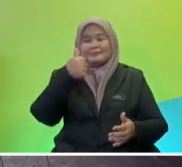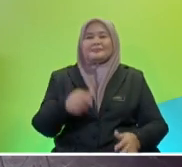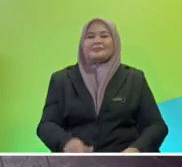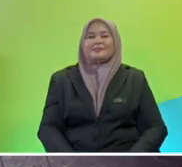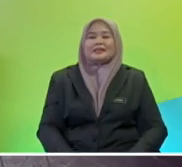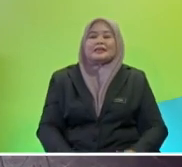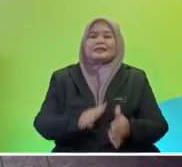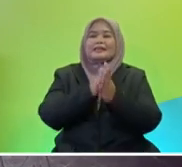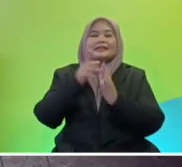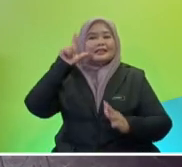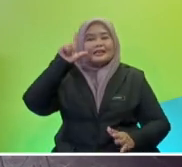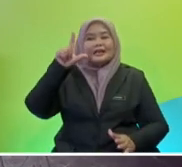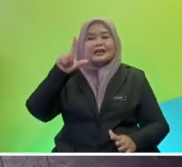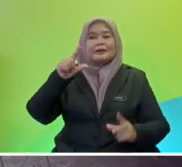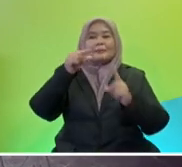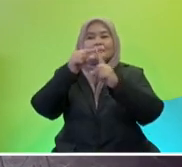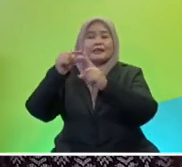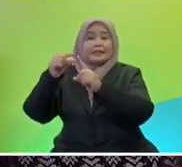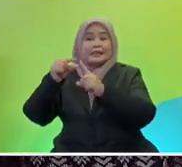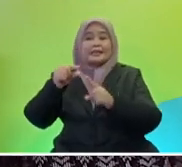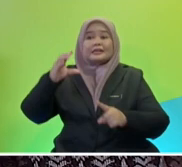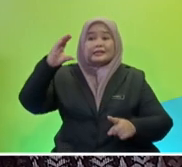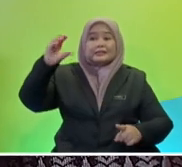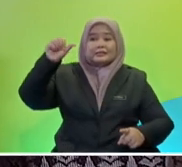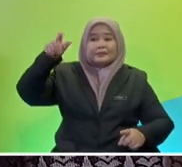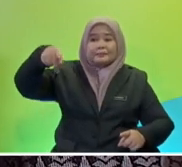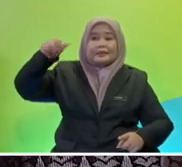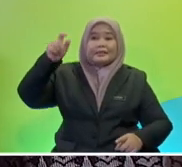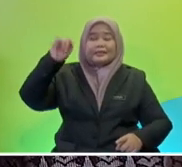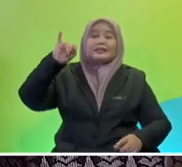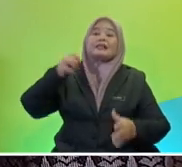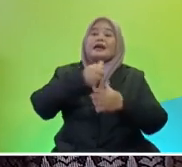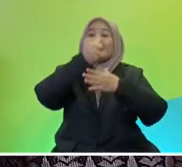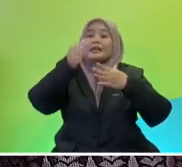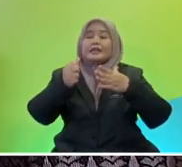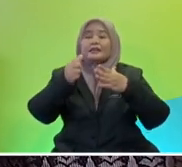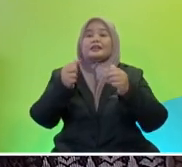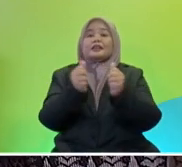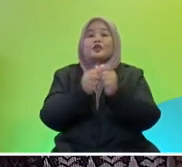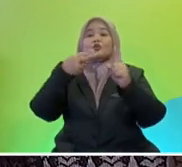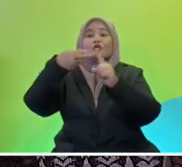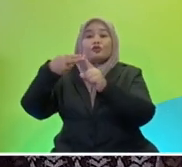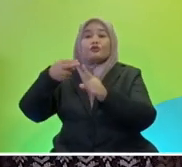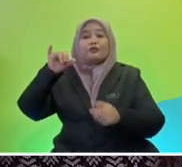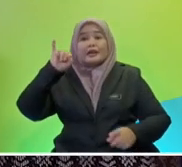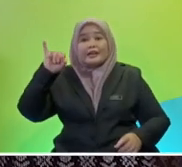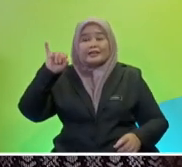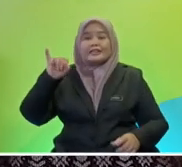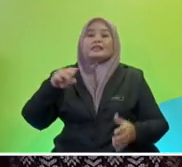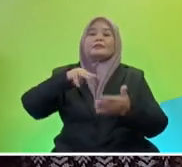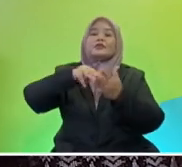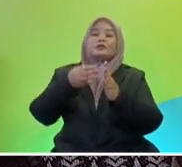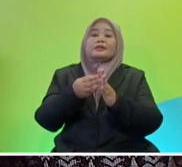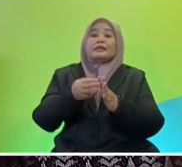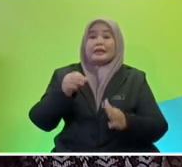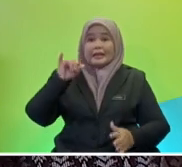jadi kita lihat perkataan capati ini berakhir dengan huruf Ai Oke ini bermaksud